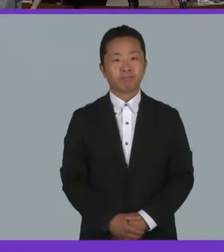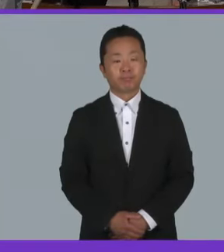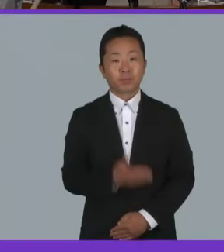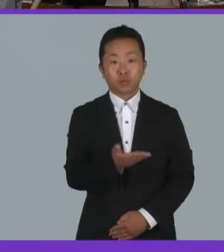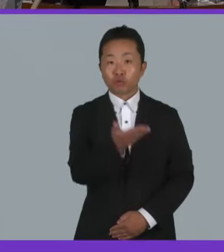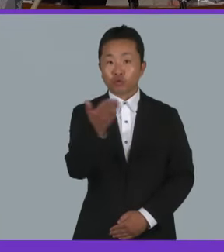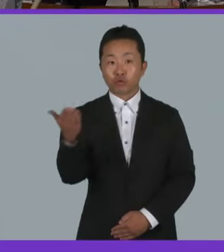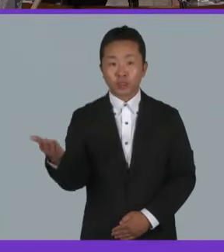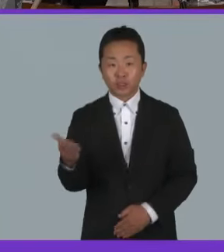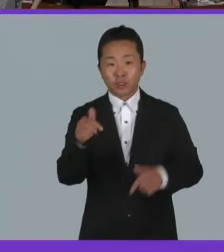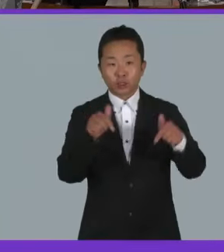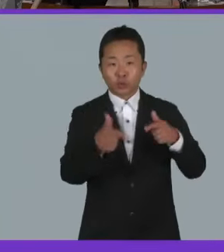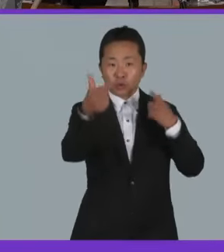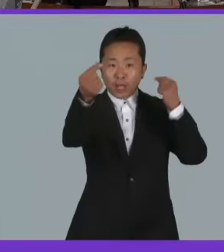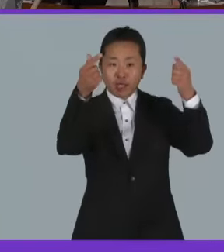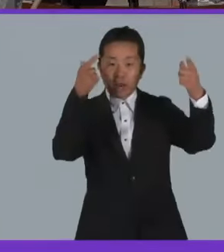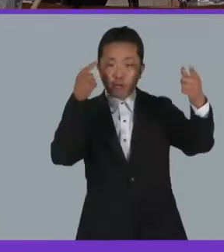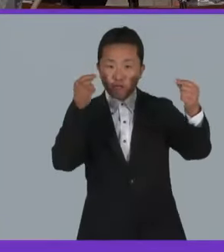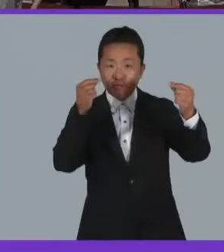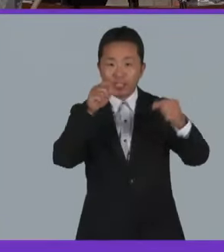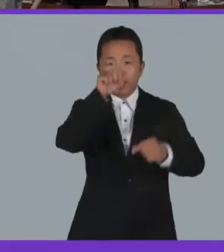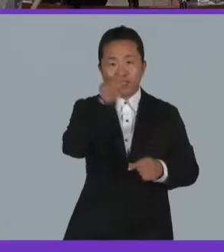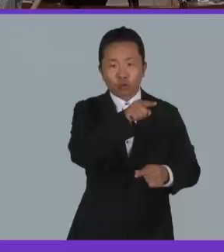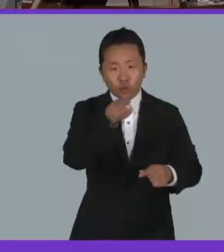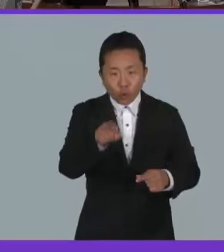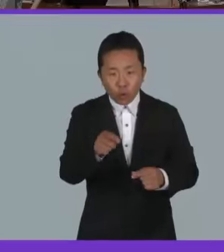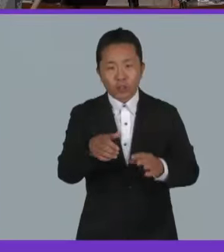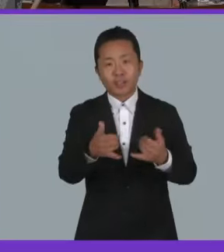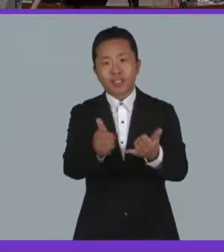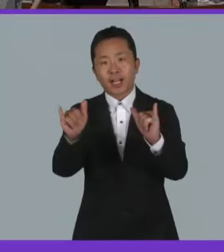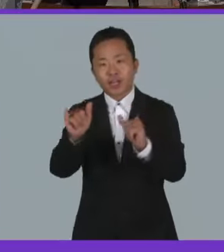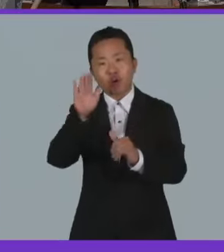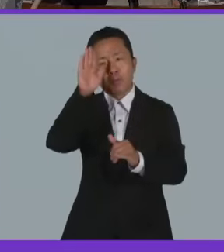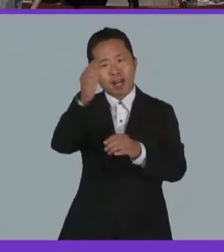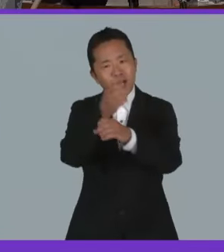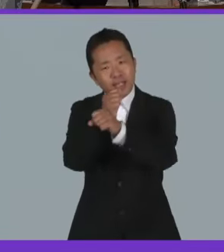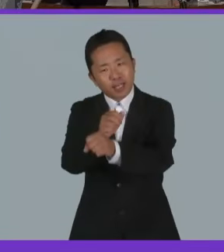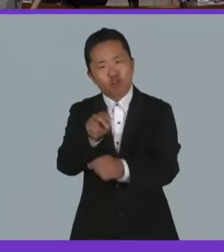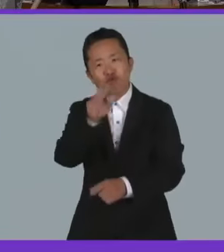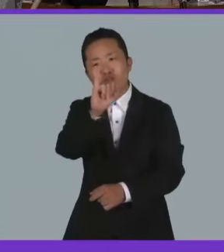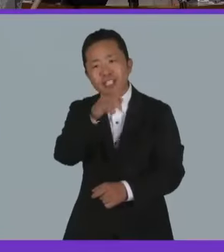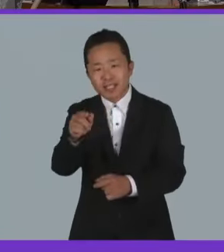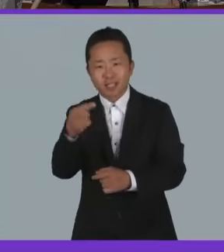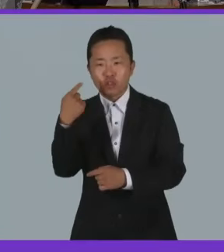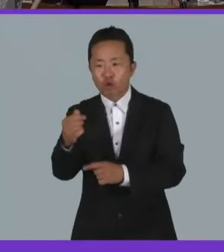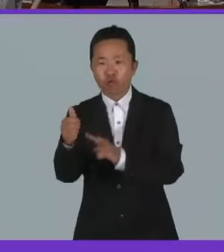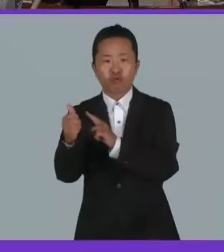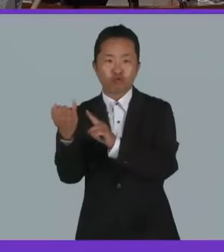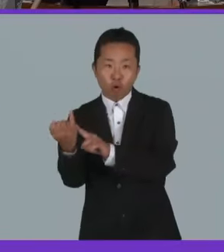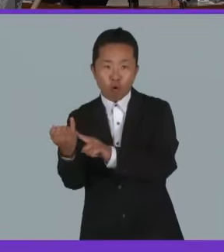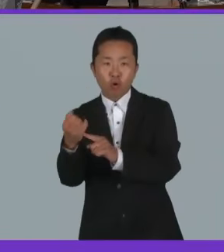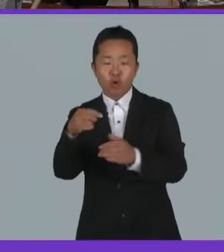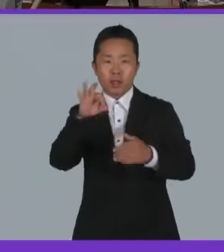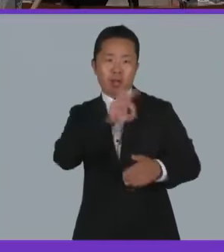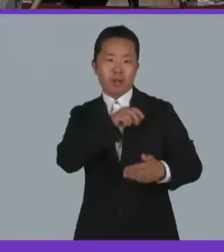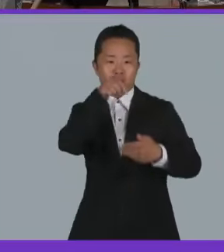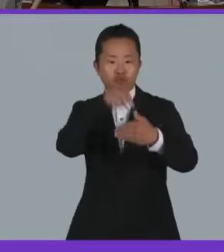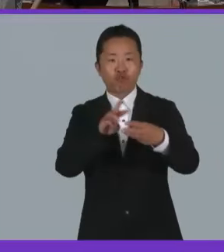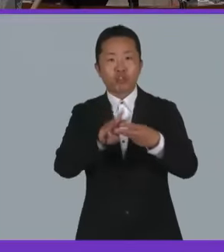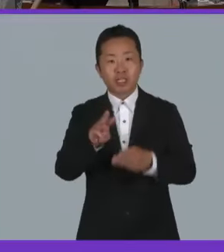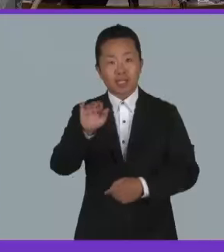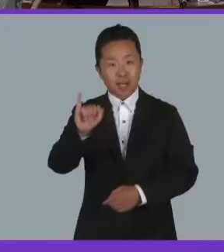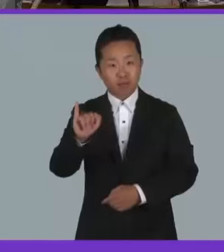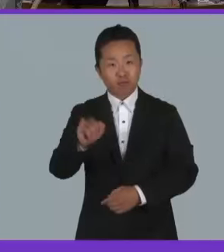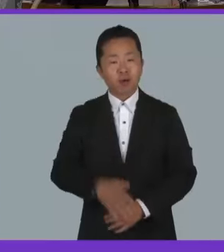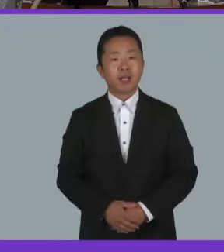その次、京都大学、人と社会の未来研究院教授の内田由紀子様には、心身とも良好で